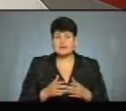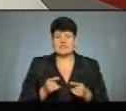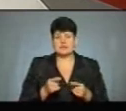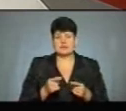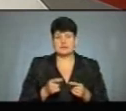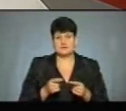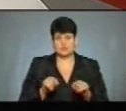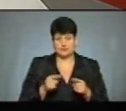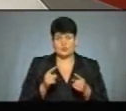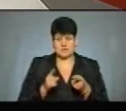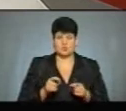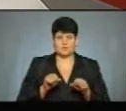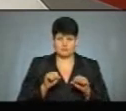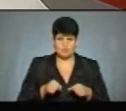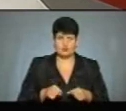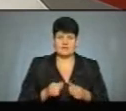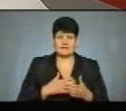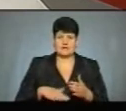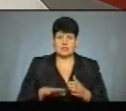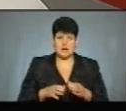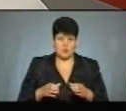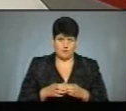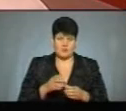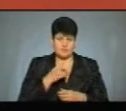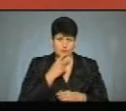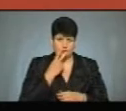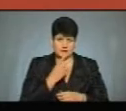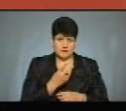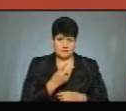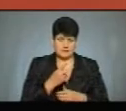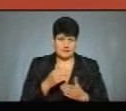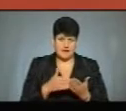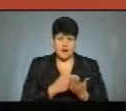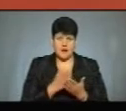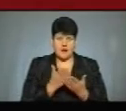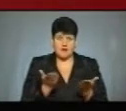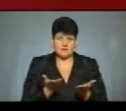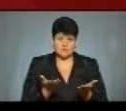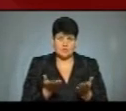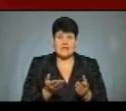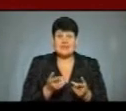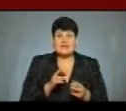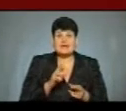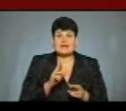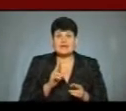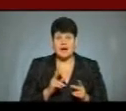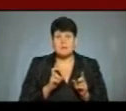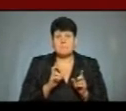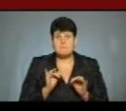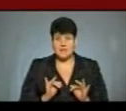спроможні територіальні громади. Давайте ми все-таки подивимося на карту, як би могла виглядати